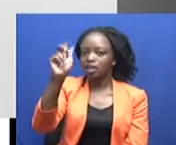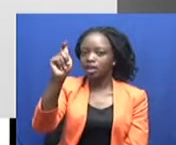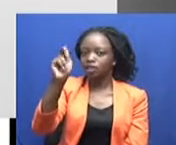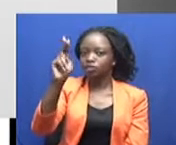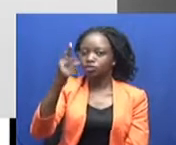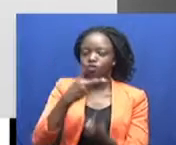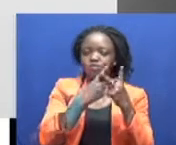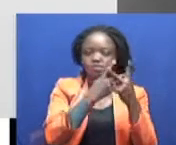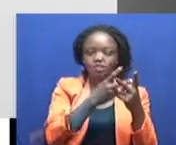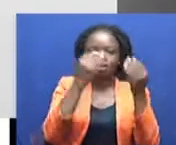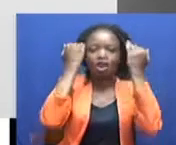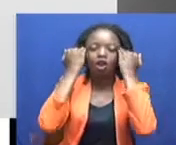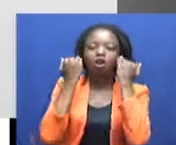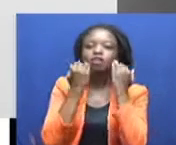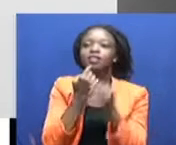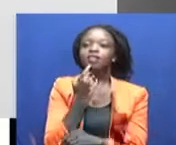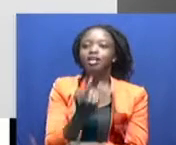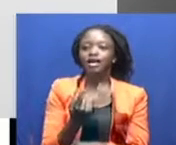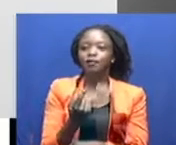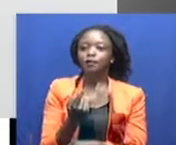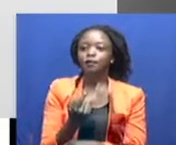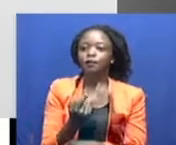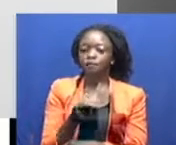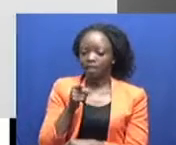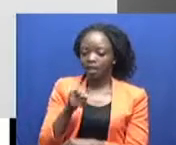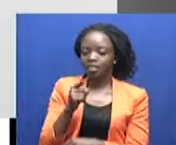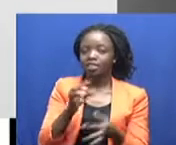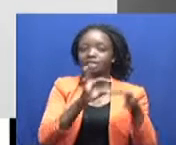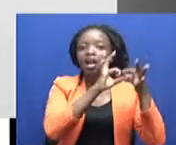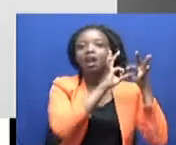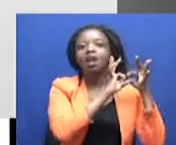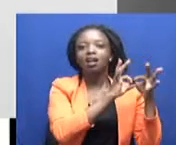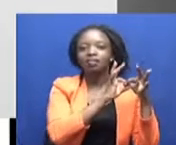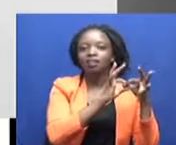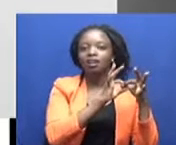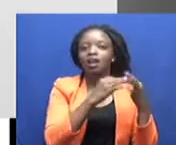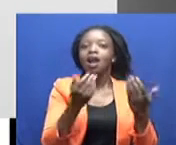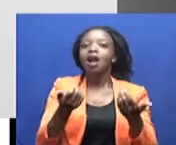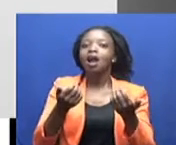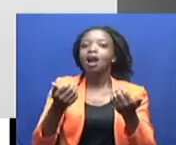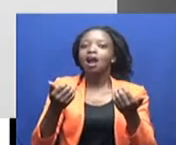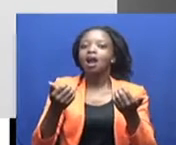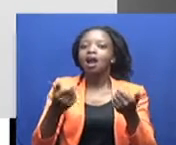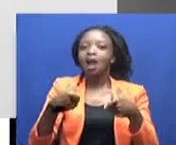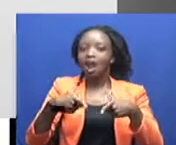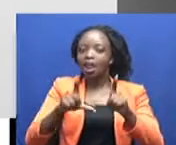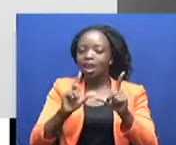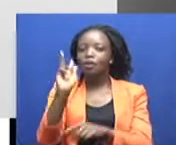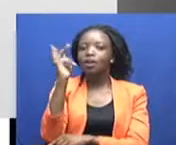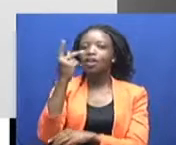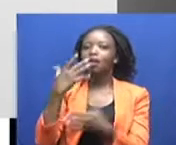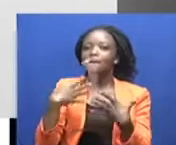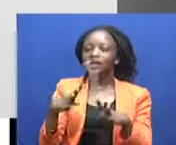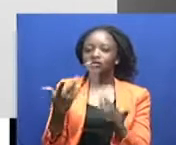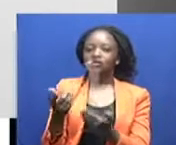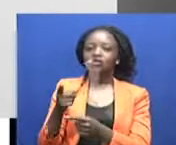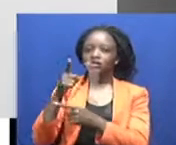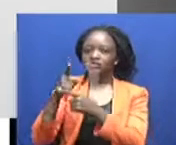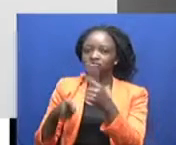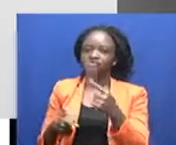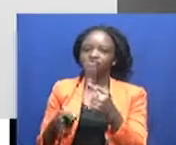kufika mahakamani na kusema kwamba huu utamaduni mwingine unaruhusu tu wa Kenya waweze kupashwa